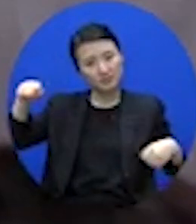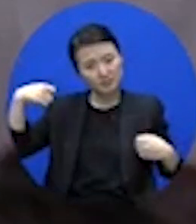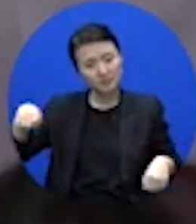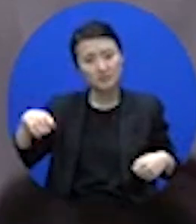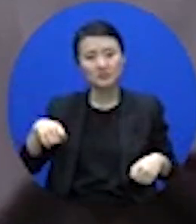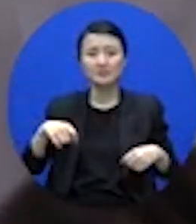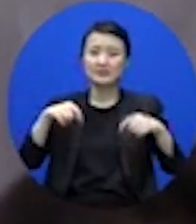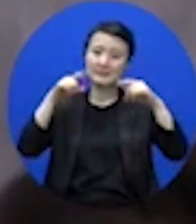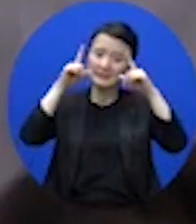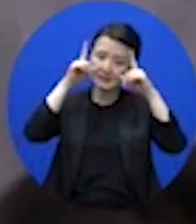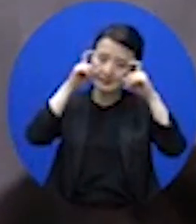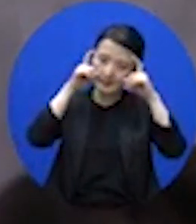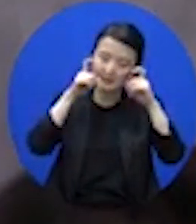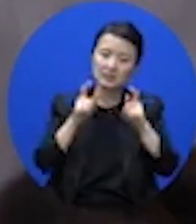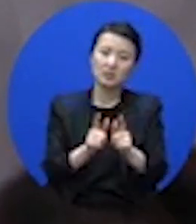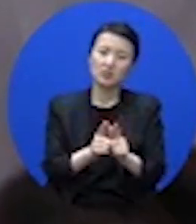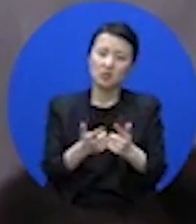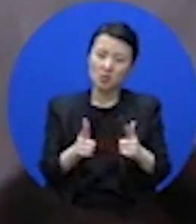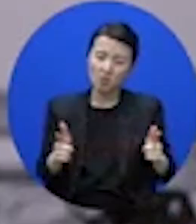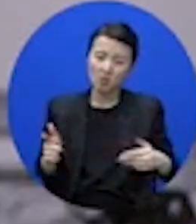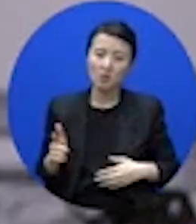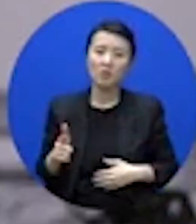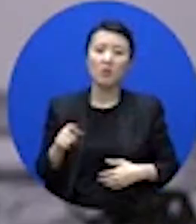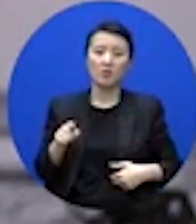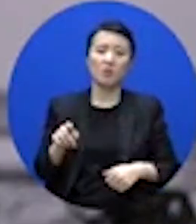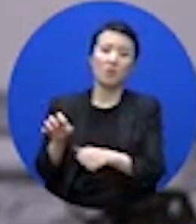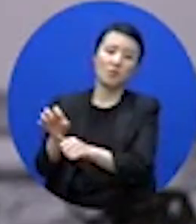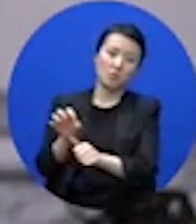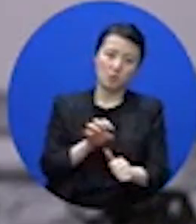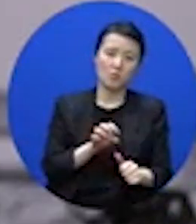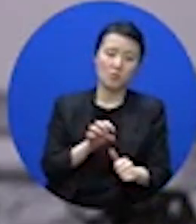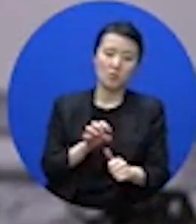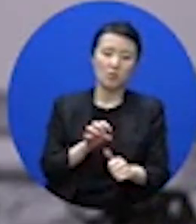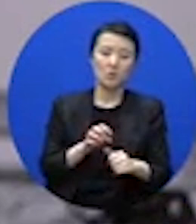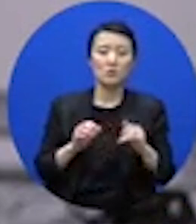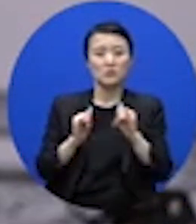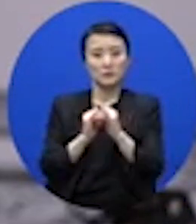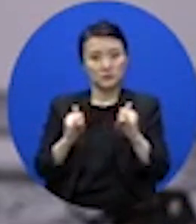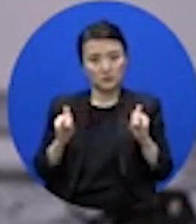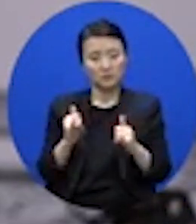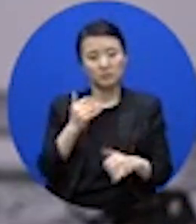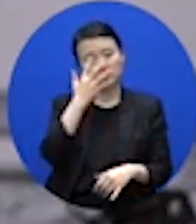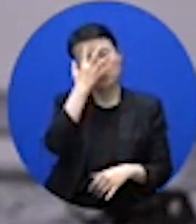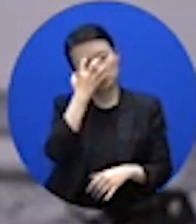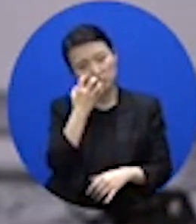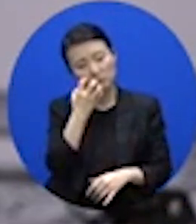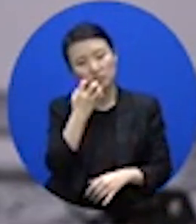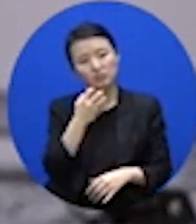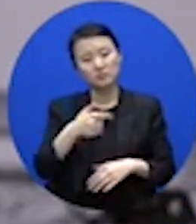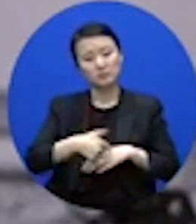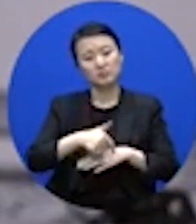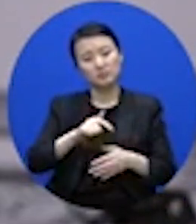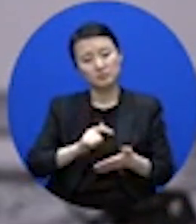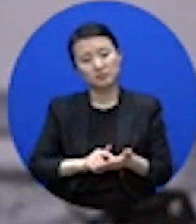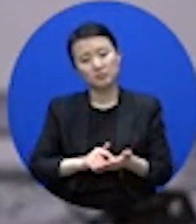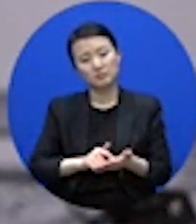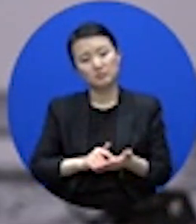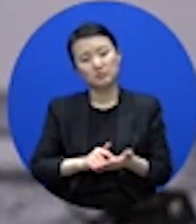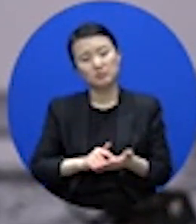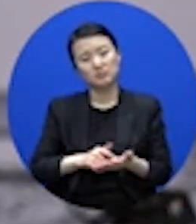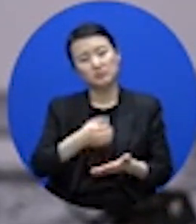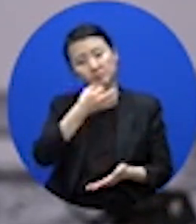사진 이런 매체를 가지고 사람이 우울하거나 마음이 또